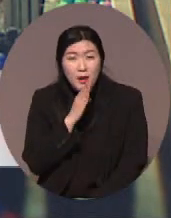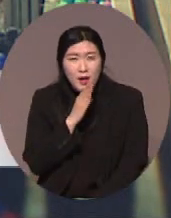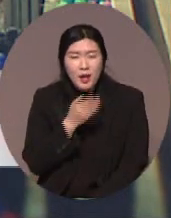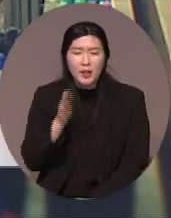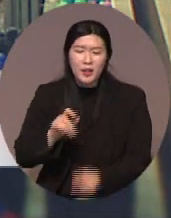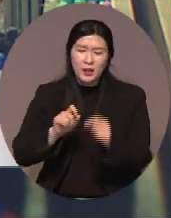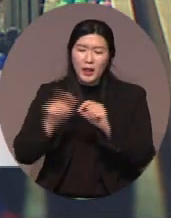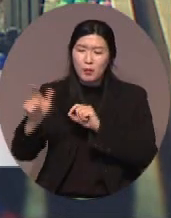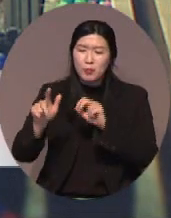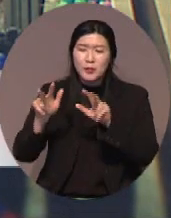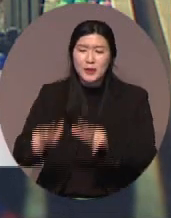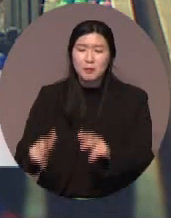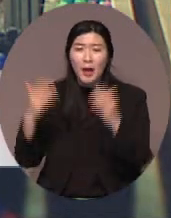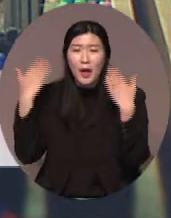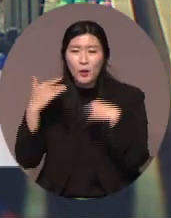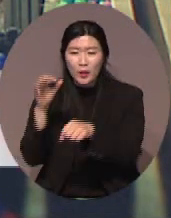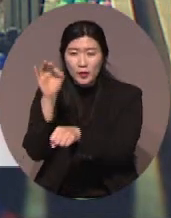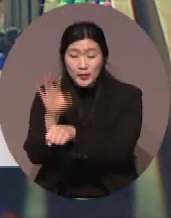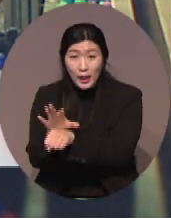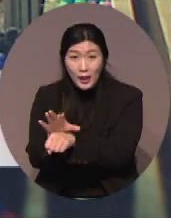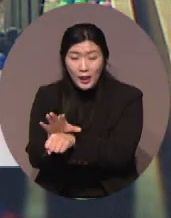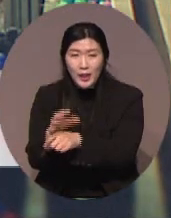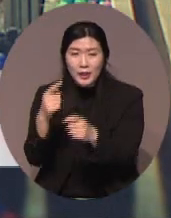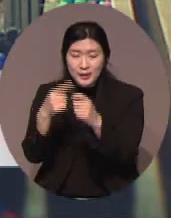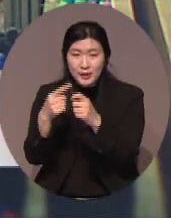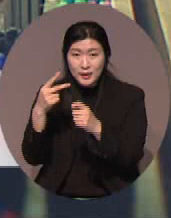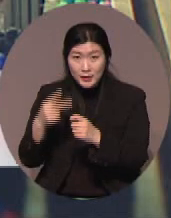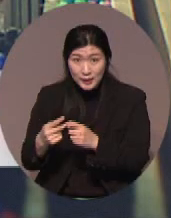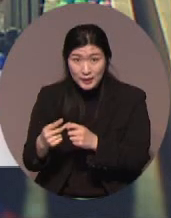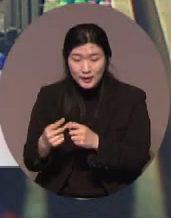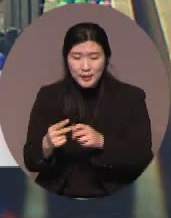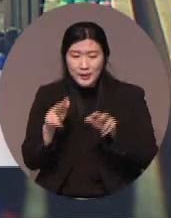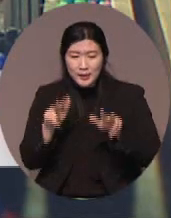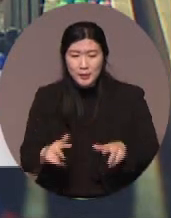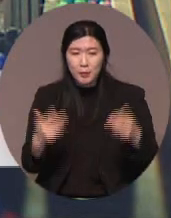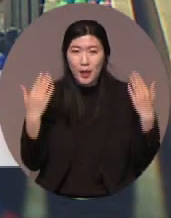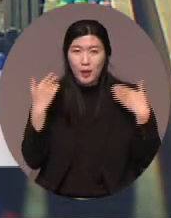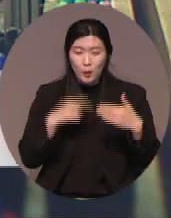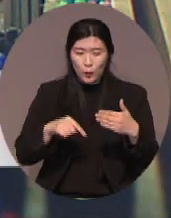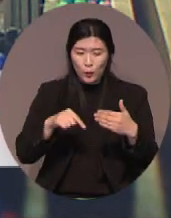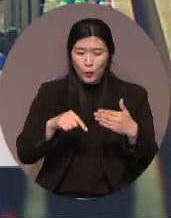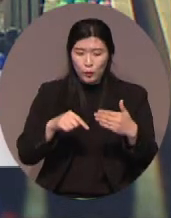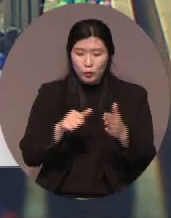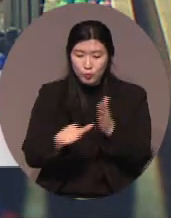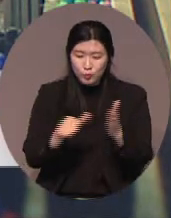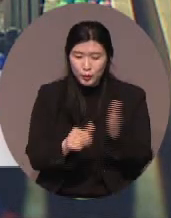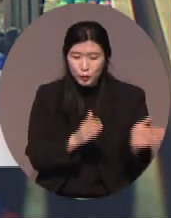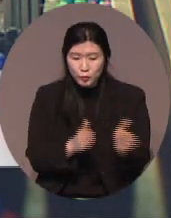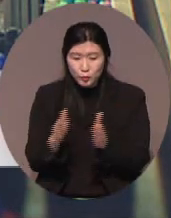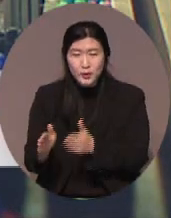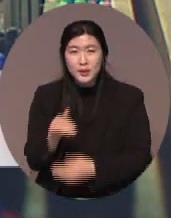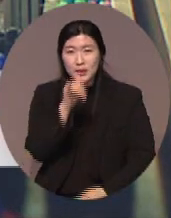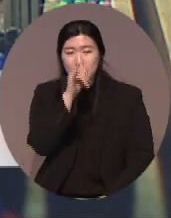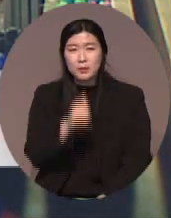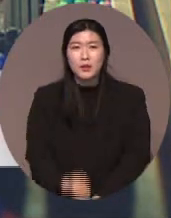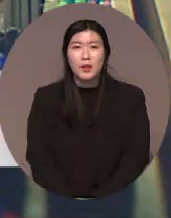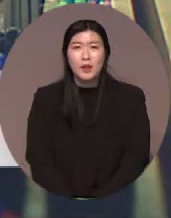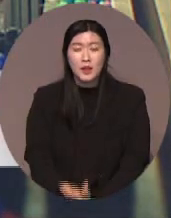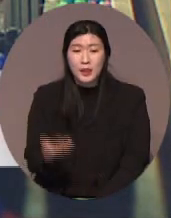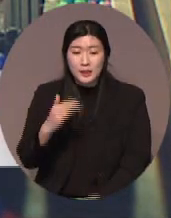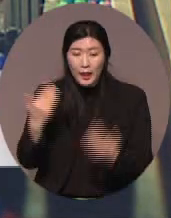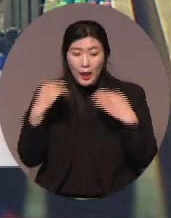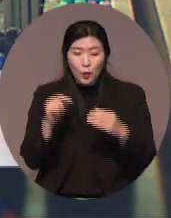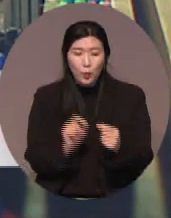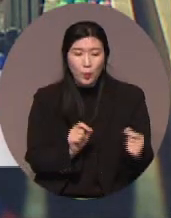대부분 준비물을 학교에서 공동구매하기는 하지만 그래도 여전히 새 학기 준비할게 많은 때이기도 합니다 그런데 정작